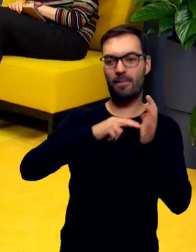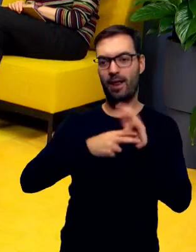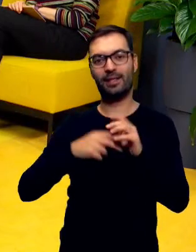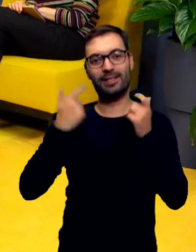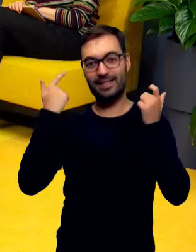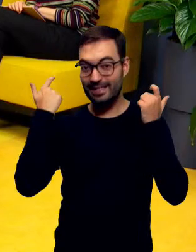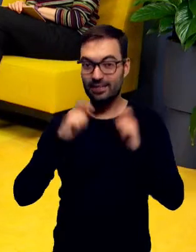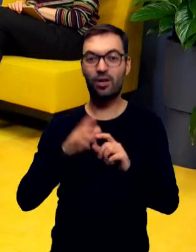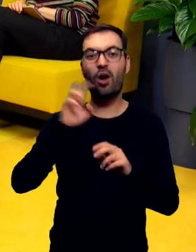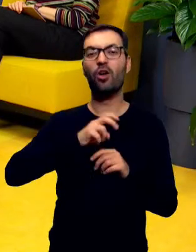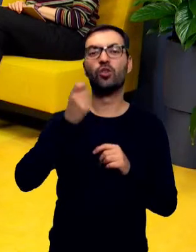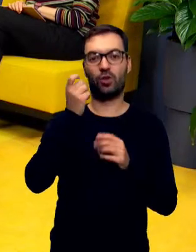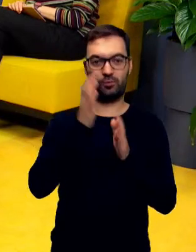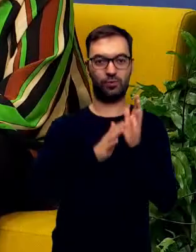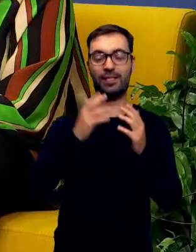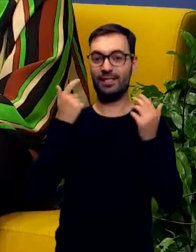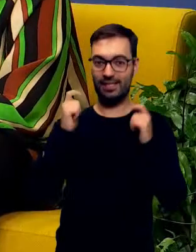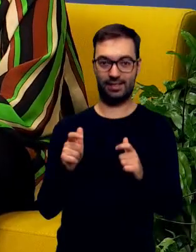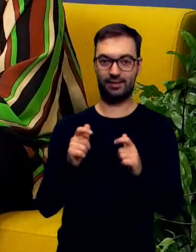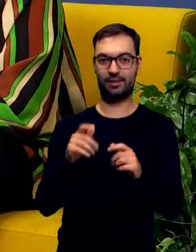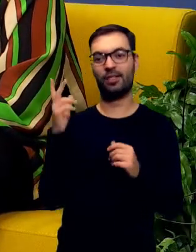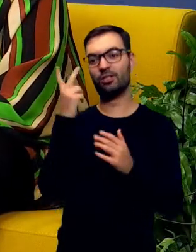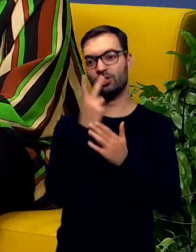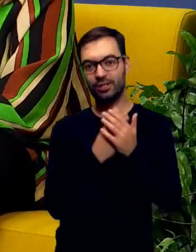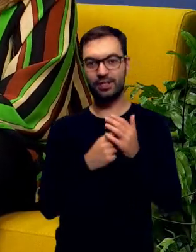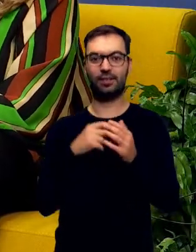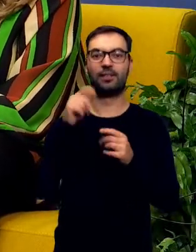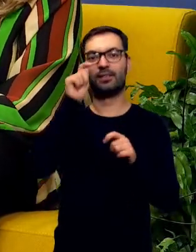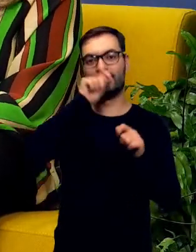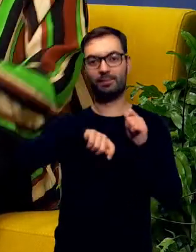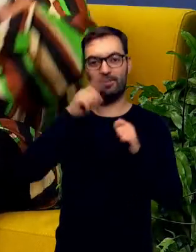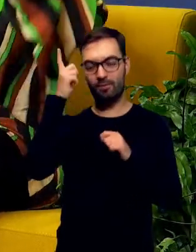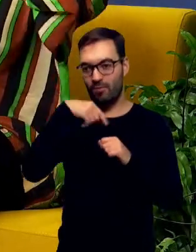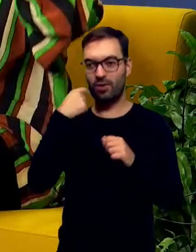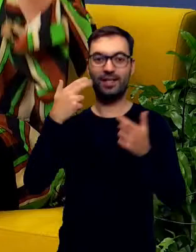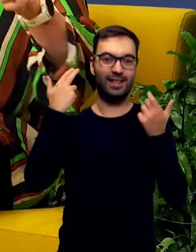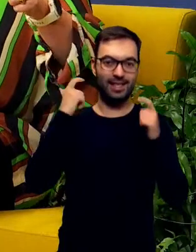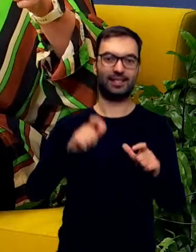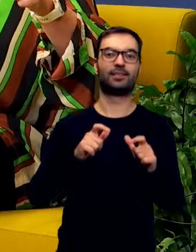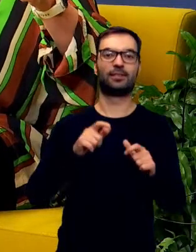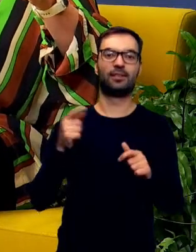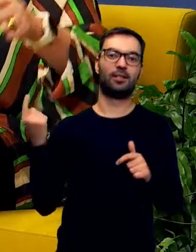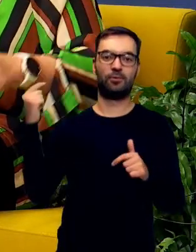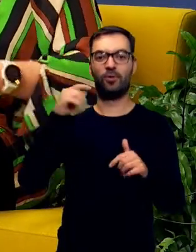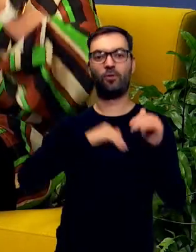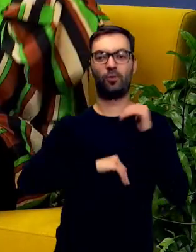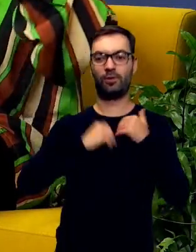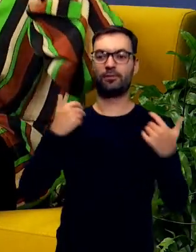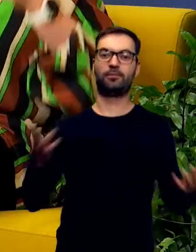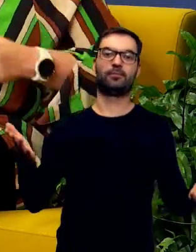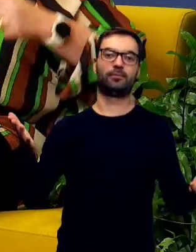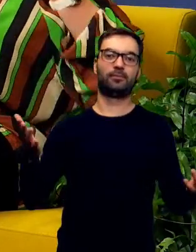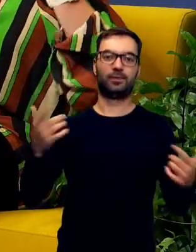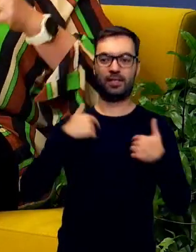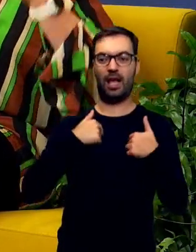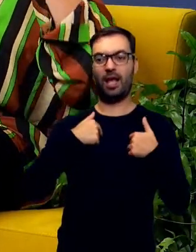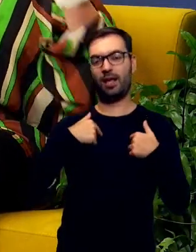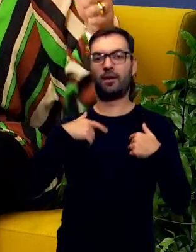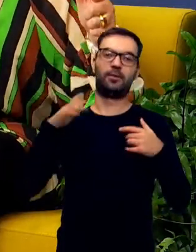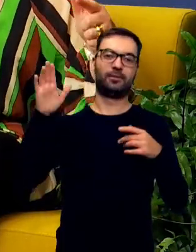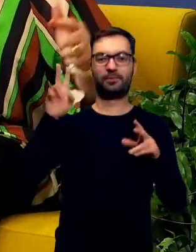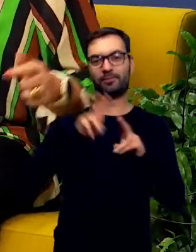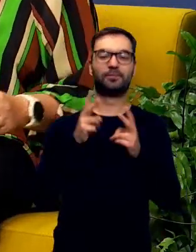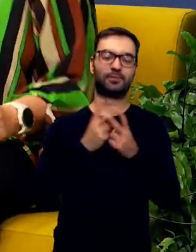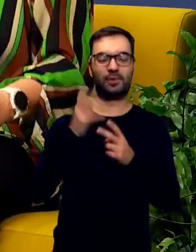trudu, żeby się trochę chociaż przygotować, tak? Żeby przeczytać, żeby sprawdzić pogodę. I staje przed tymi górami i ja jestem Panem